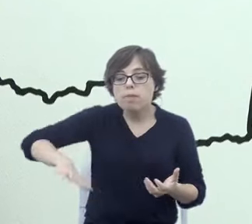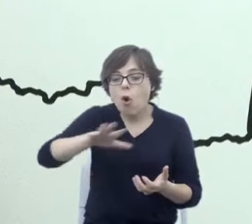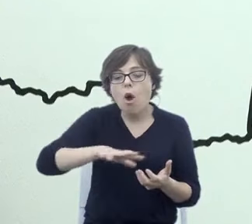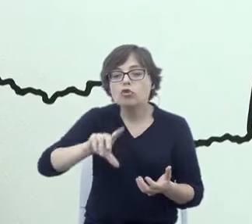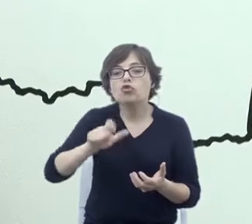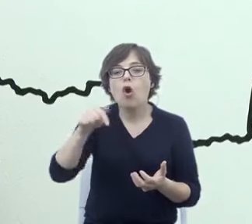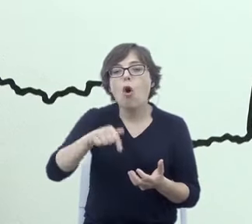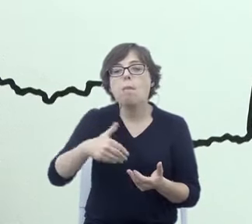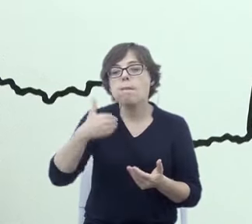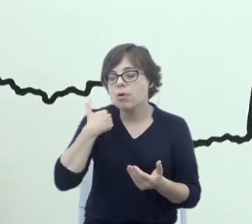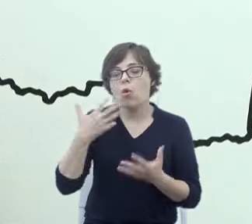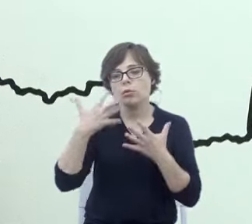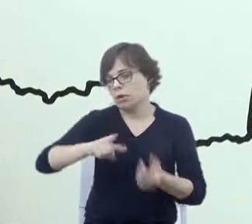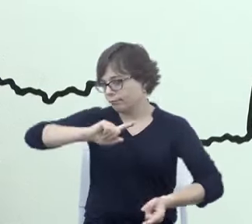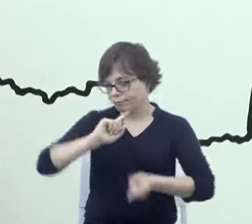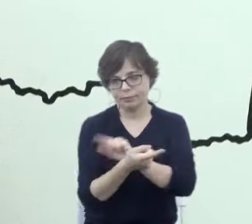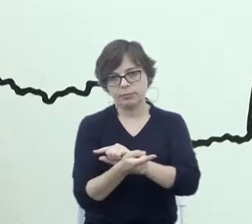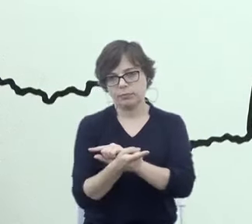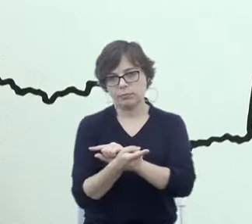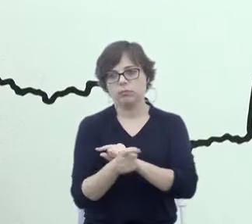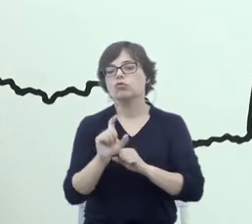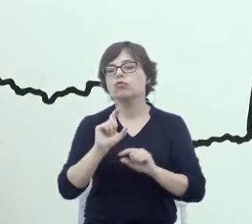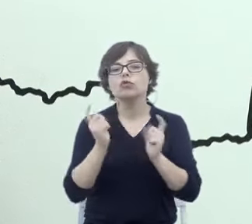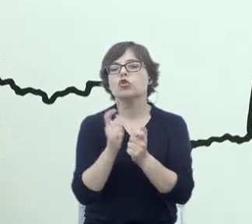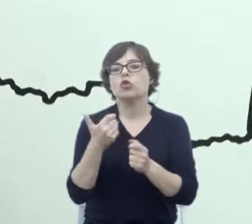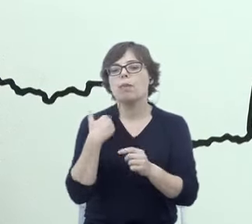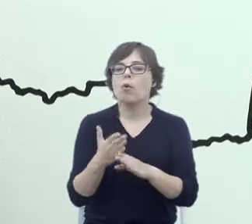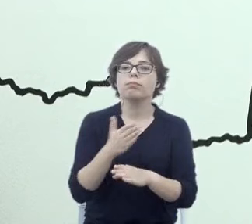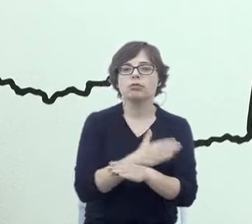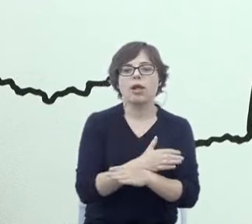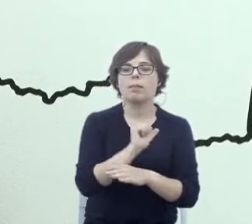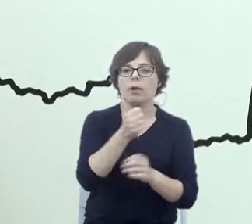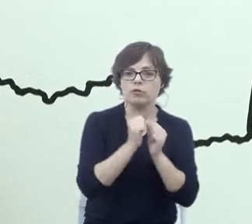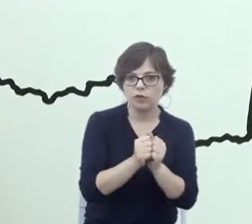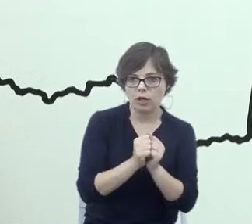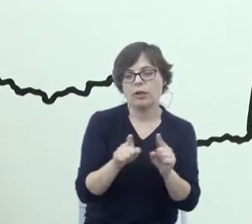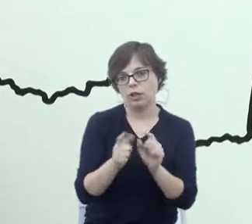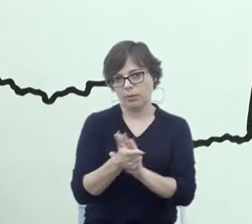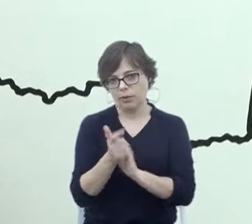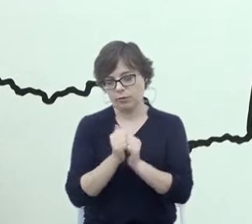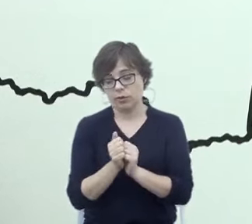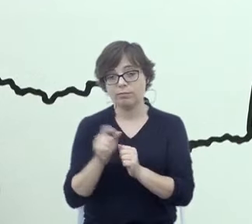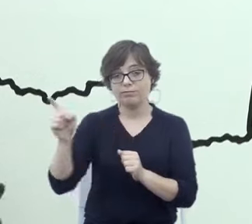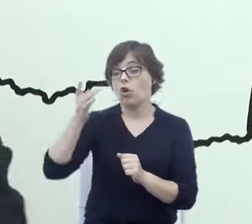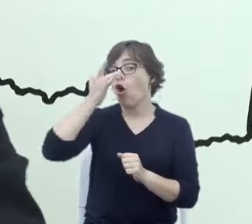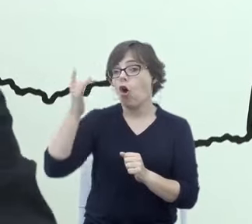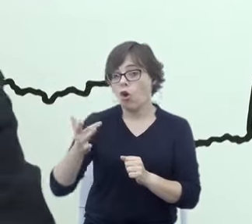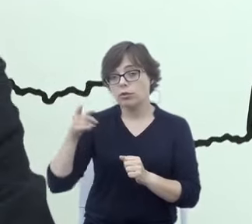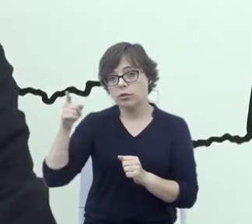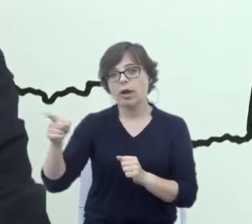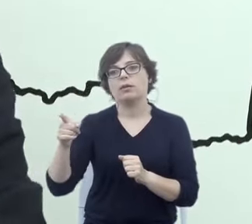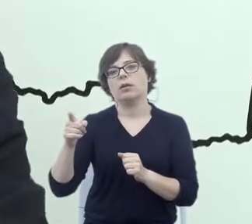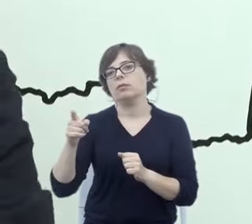który funkcjonował tam przed 1.17 września. Sowieci działali według